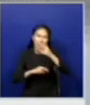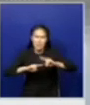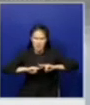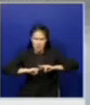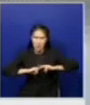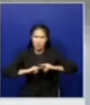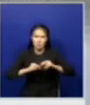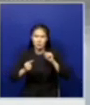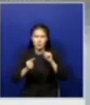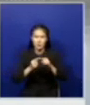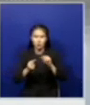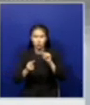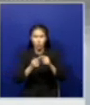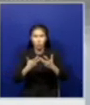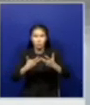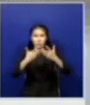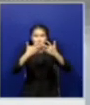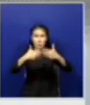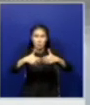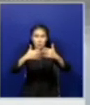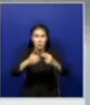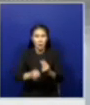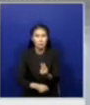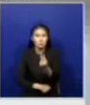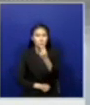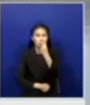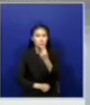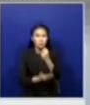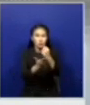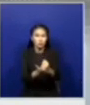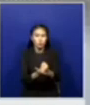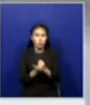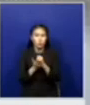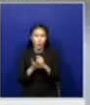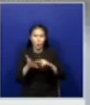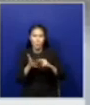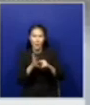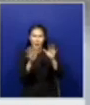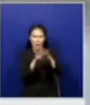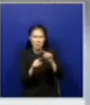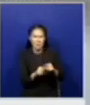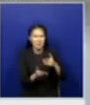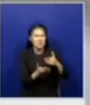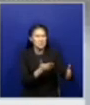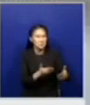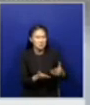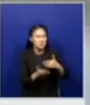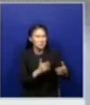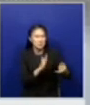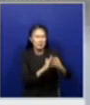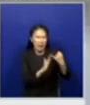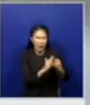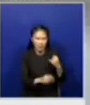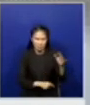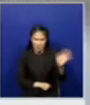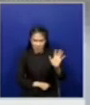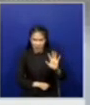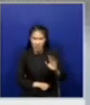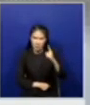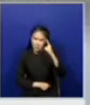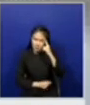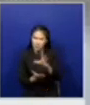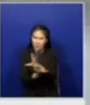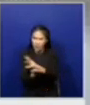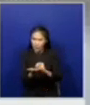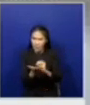ช่วยหายใจเป็นต้นไม่ใช่เอาแต่ซื้อเป็นหลักซึ่งมันง่ายเกินไปและสิ้นเป